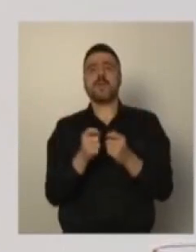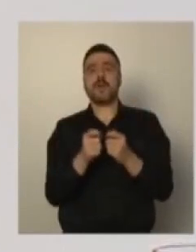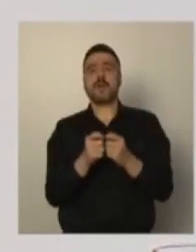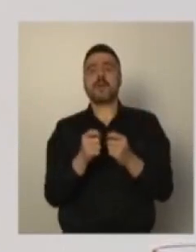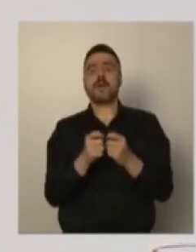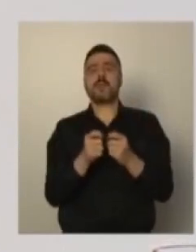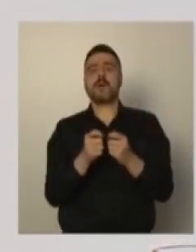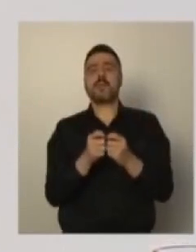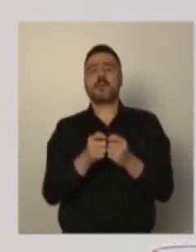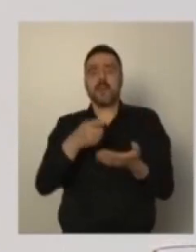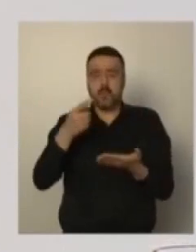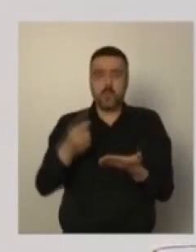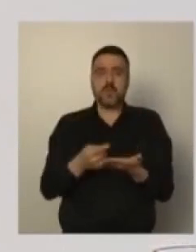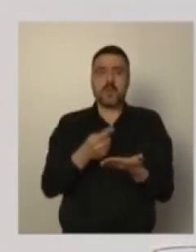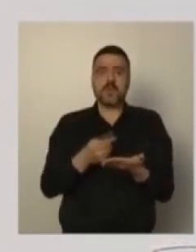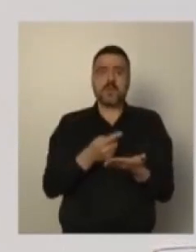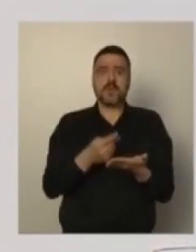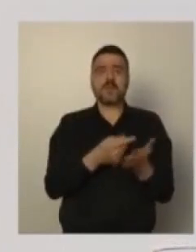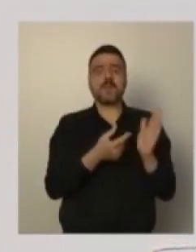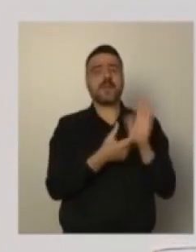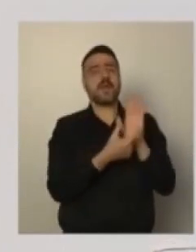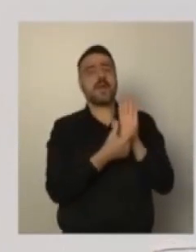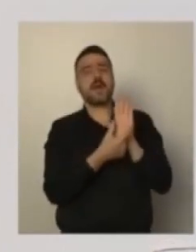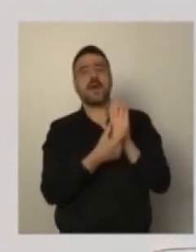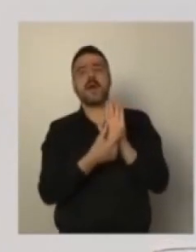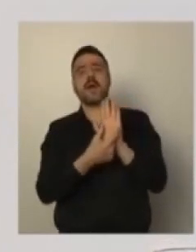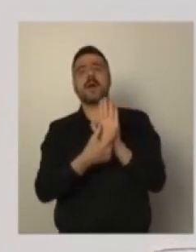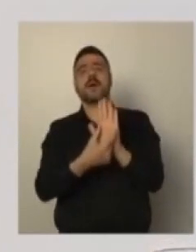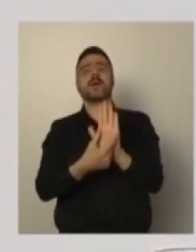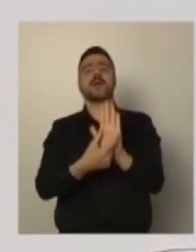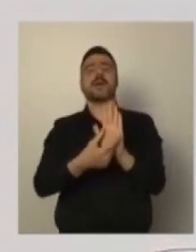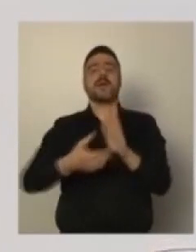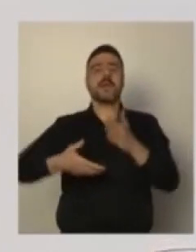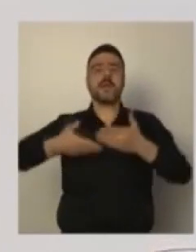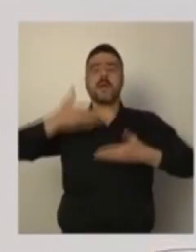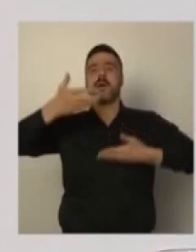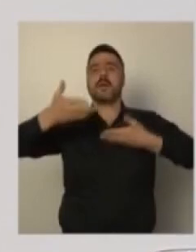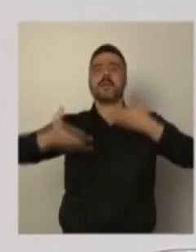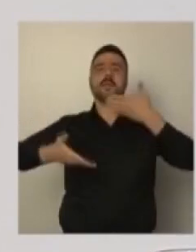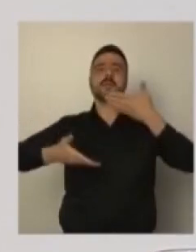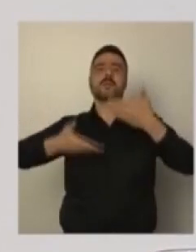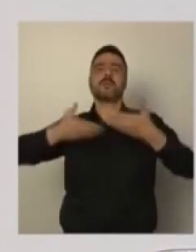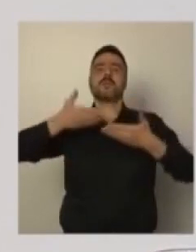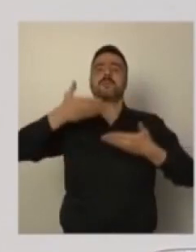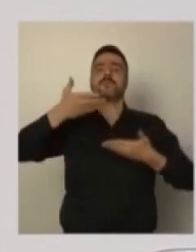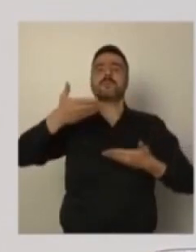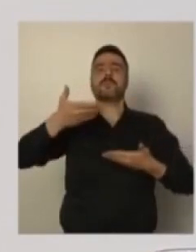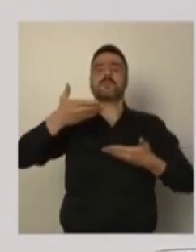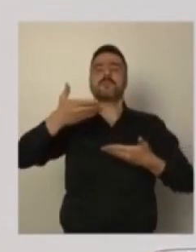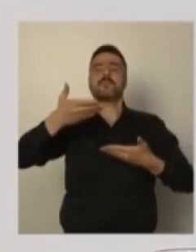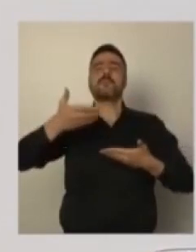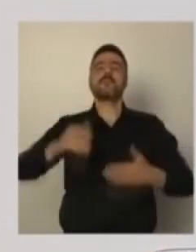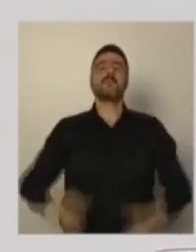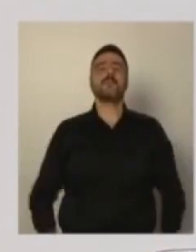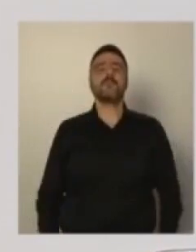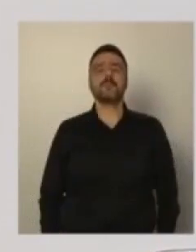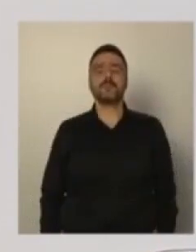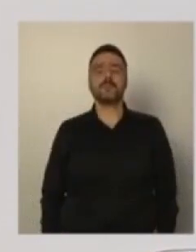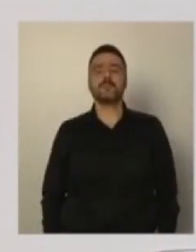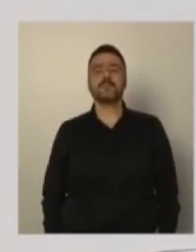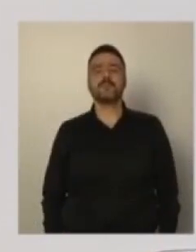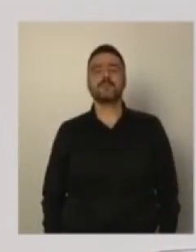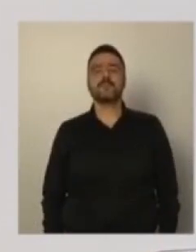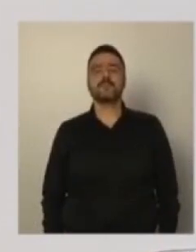Sübhanellezî esra bi'abdihi leylem minel mescidil harami ilel mescidil aksallezî